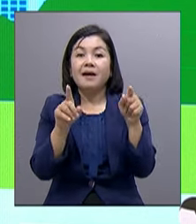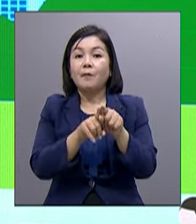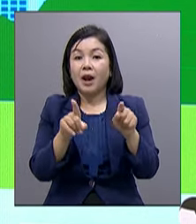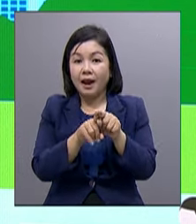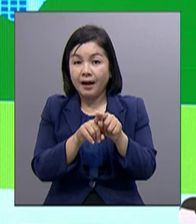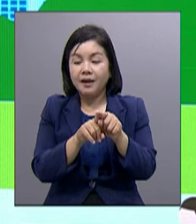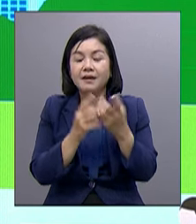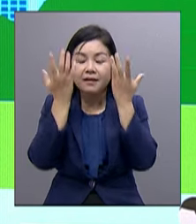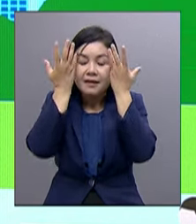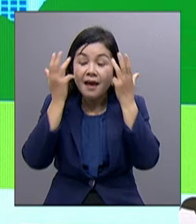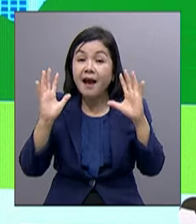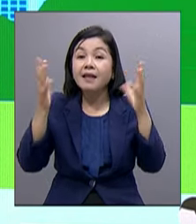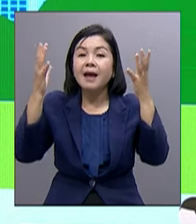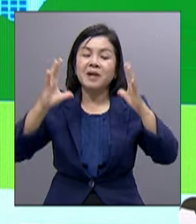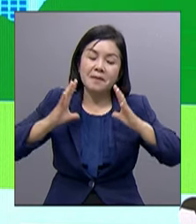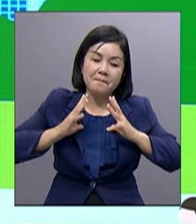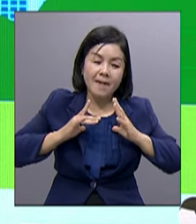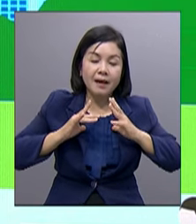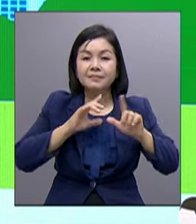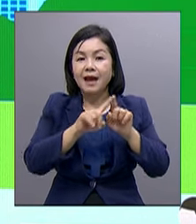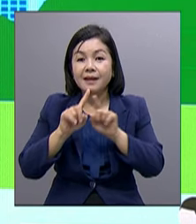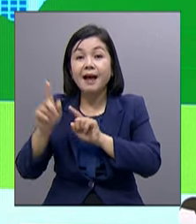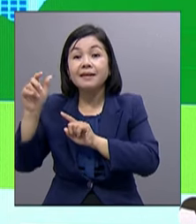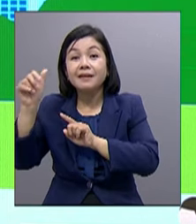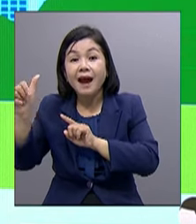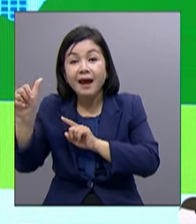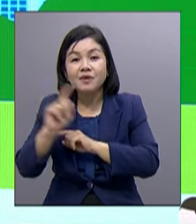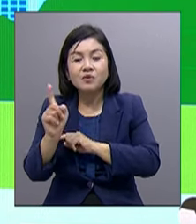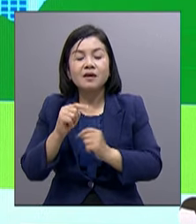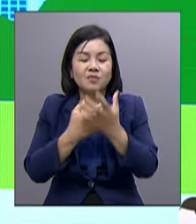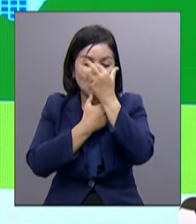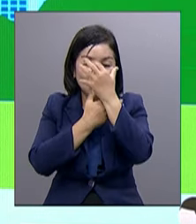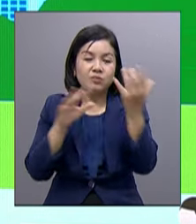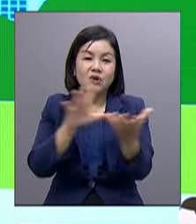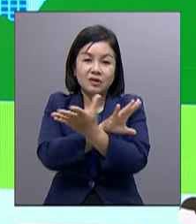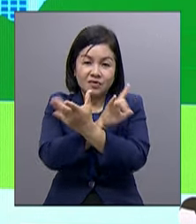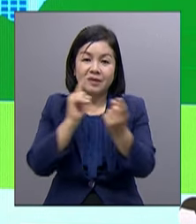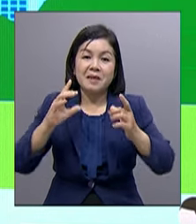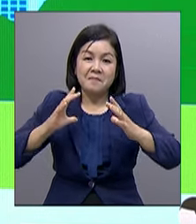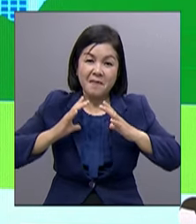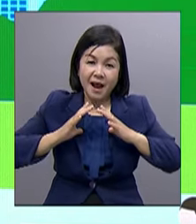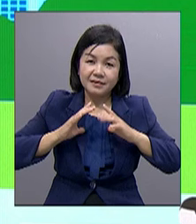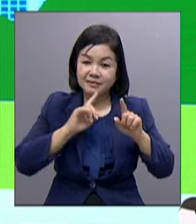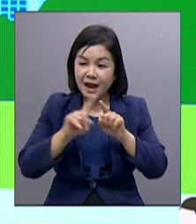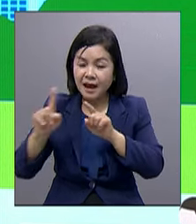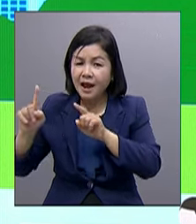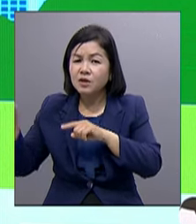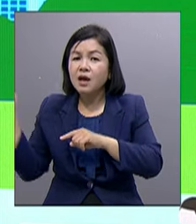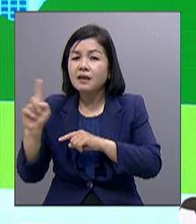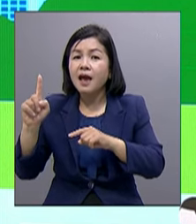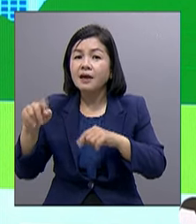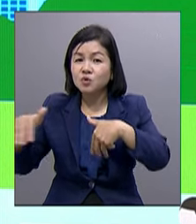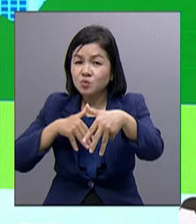ะผ่อนคลายแล้วก็นันทนาการได้อีกด้วยค่ะเป็นอีกหนึ่งพื้นที่ฮีลใจของเมืองแล้วใกล้บ้านของคุณผู้ชมมีห้องสมุดแ